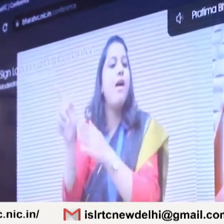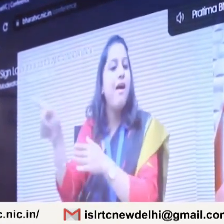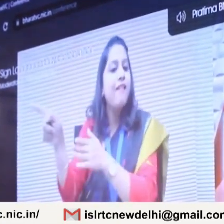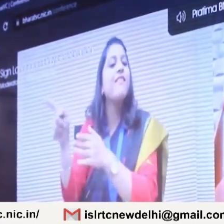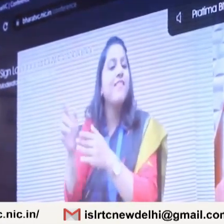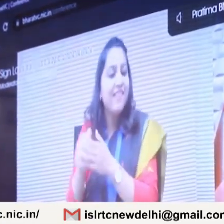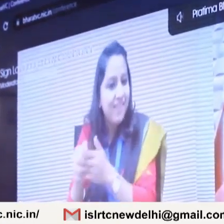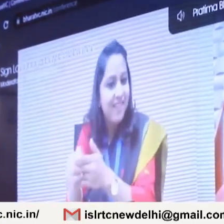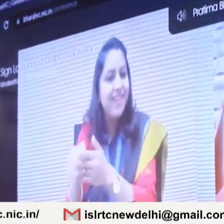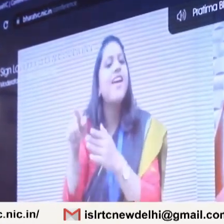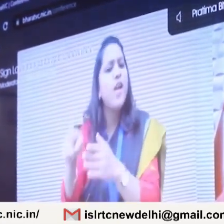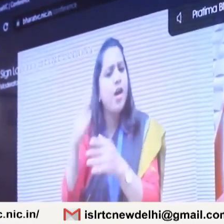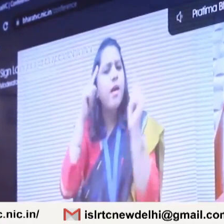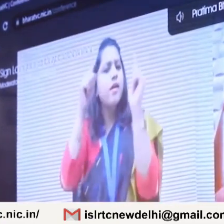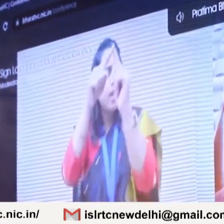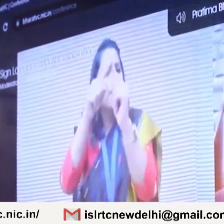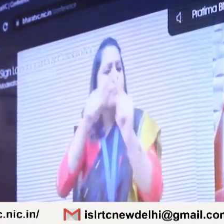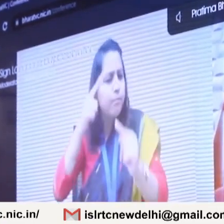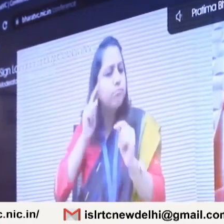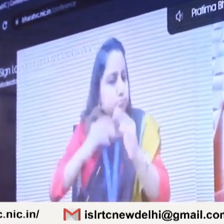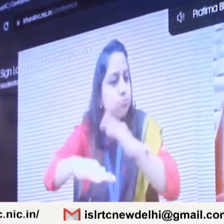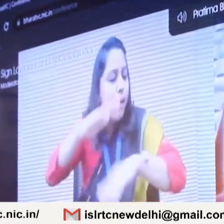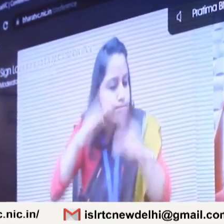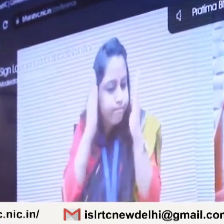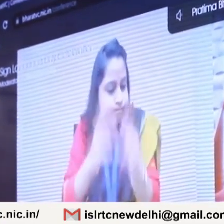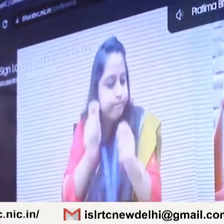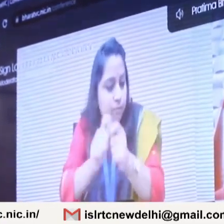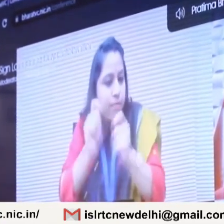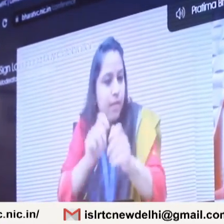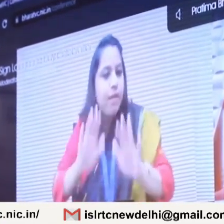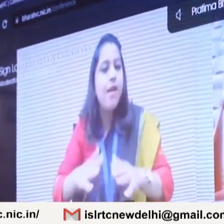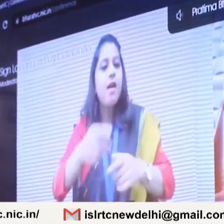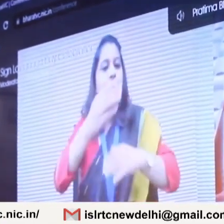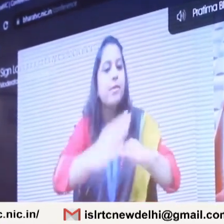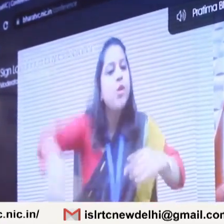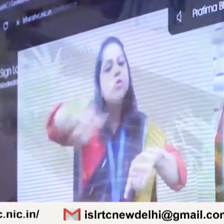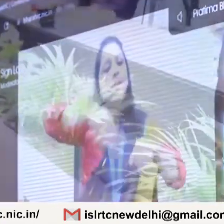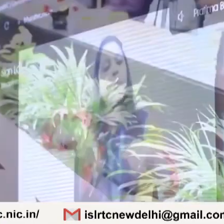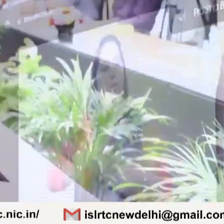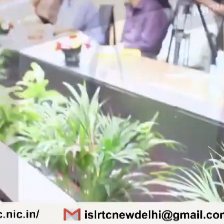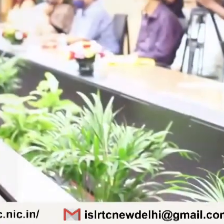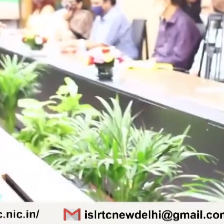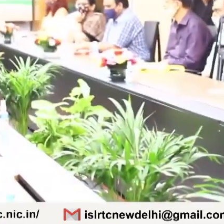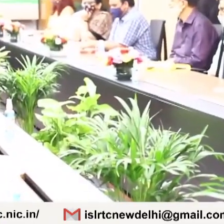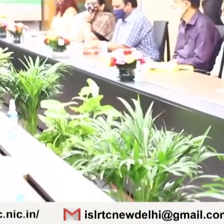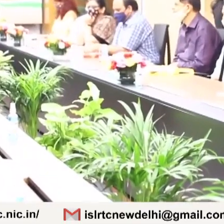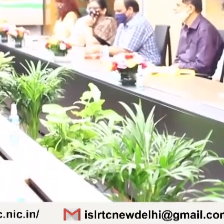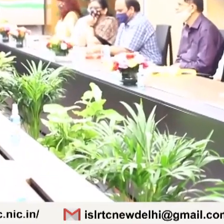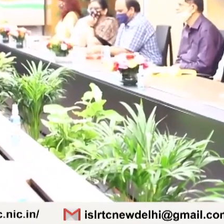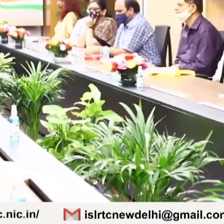इसी लक्ष्य को लेकर काम करेंगे। सबको मेरी बहुत बहुत शुभकामना इसी दिवस पर। शुभकामनाओं के